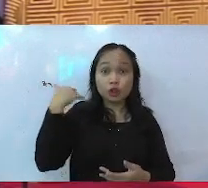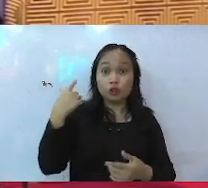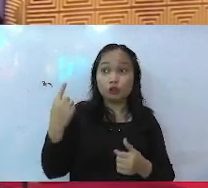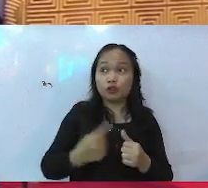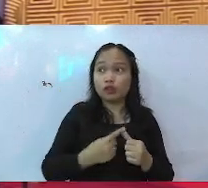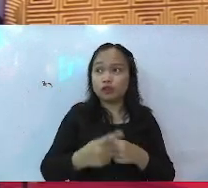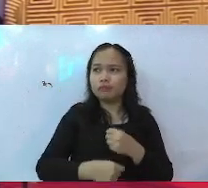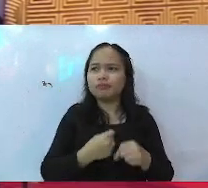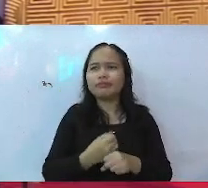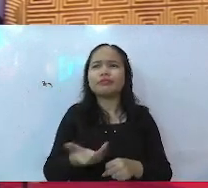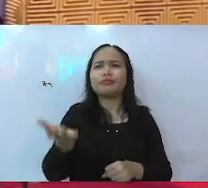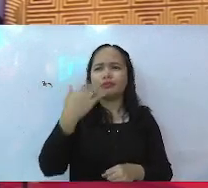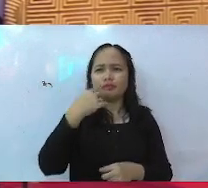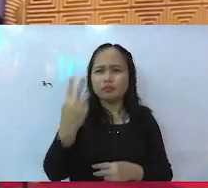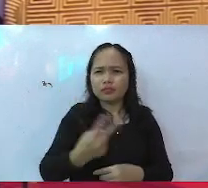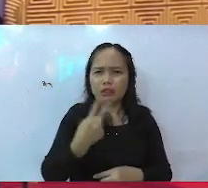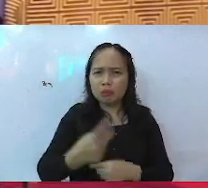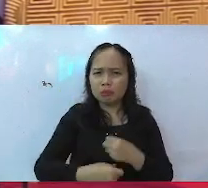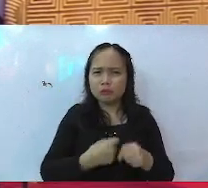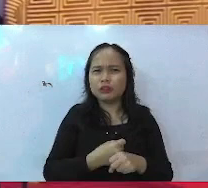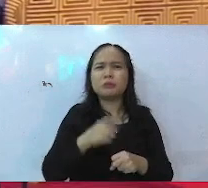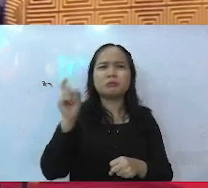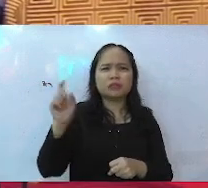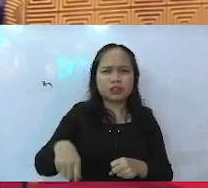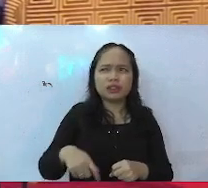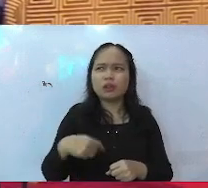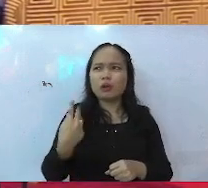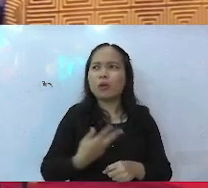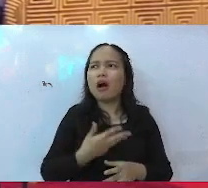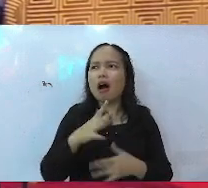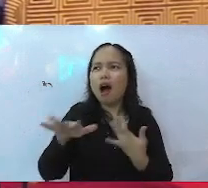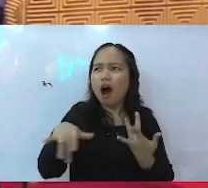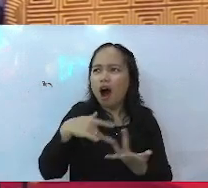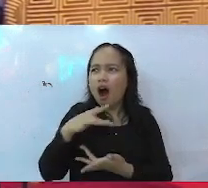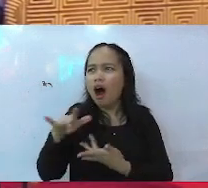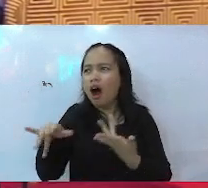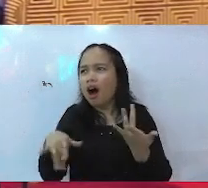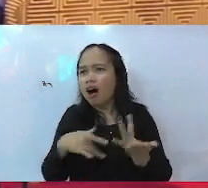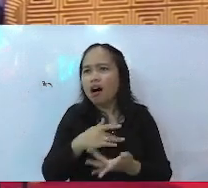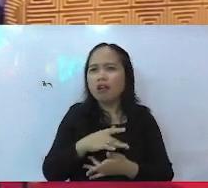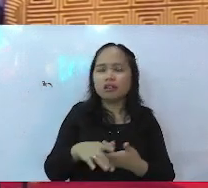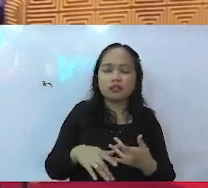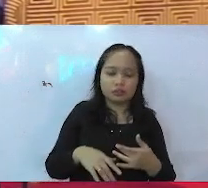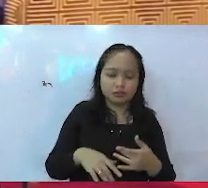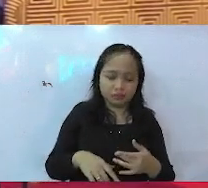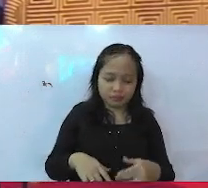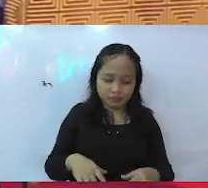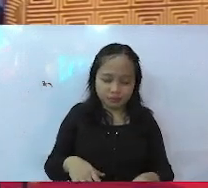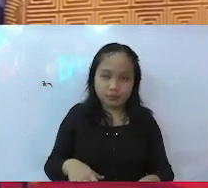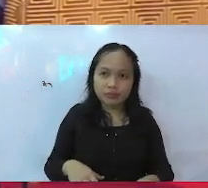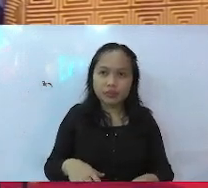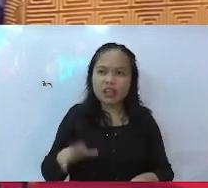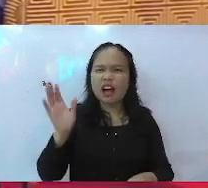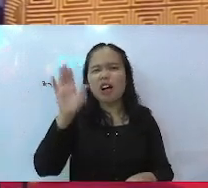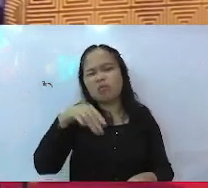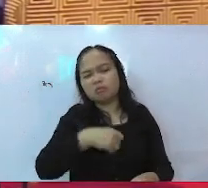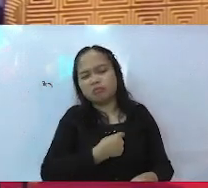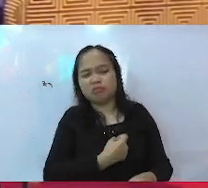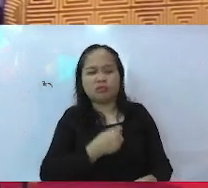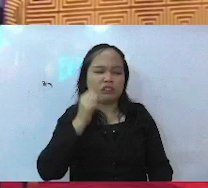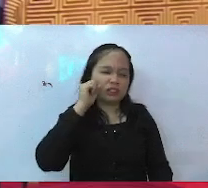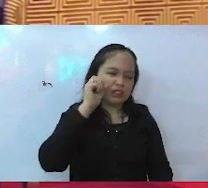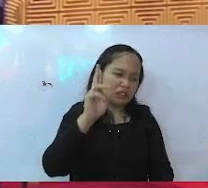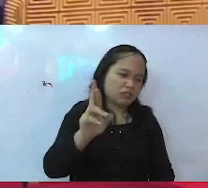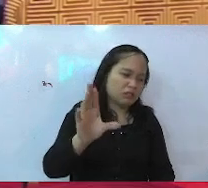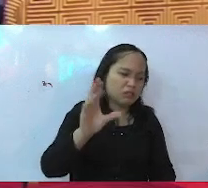ganito ngayong second year dapat ano na tayo mag ano na rin yung gala natin o ay kasi may church kasi kami may ganito